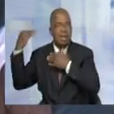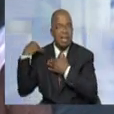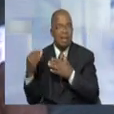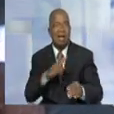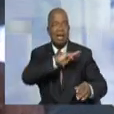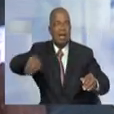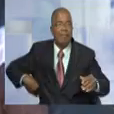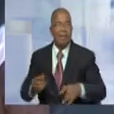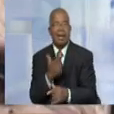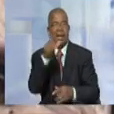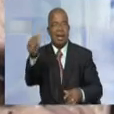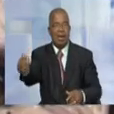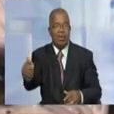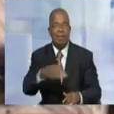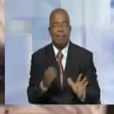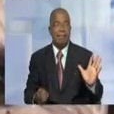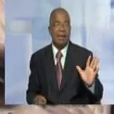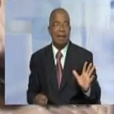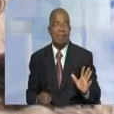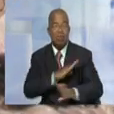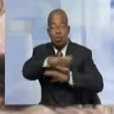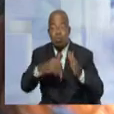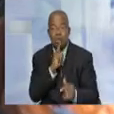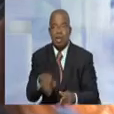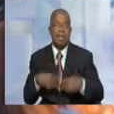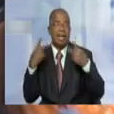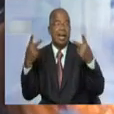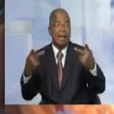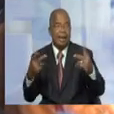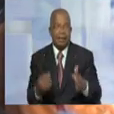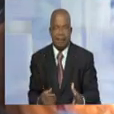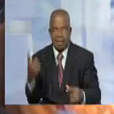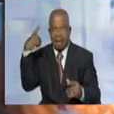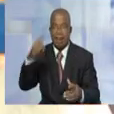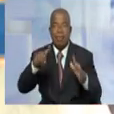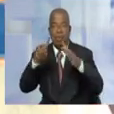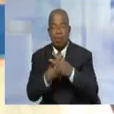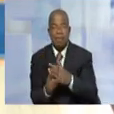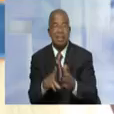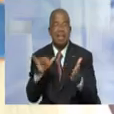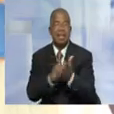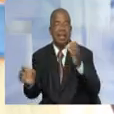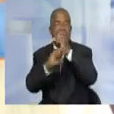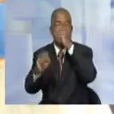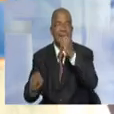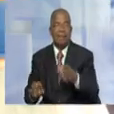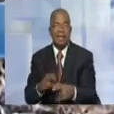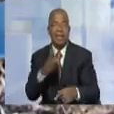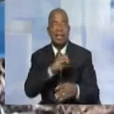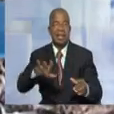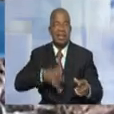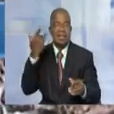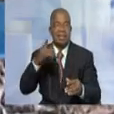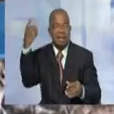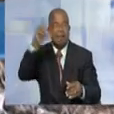la nécessité pour la municipalité de mener des campagnes de sensibilisation afin que les populations de Meadji soient des